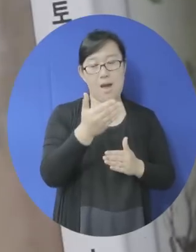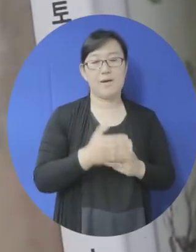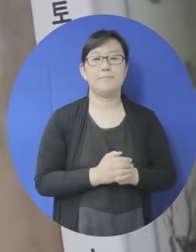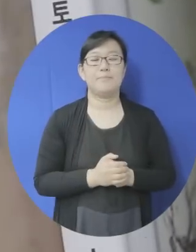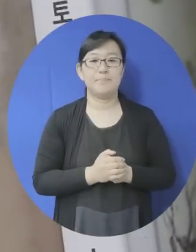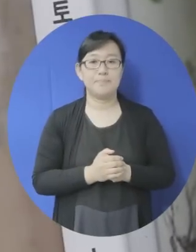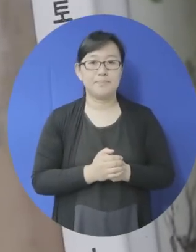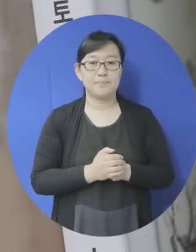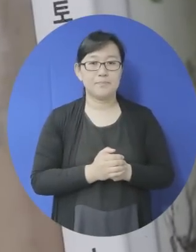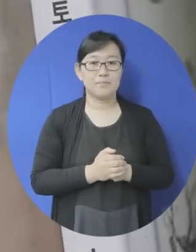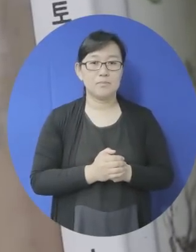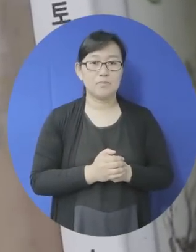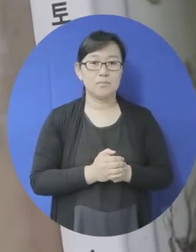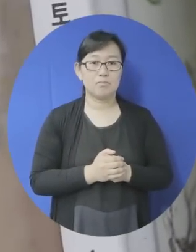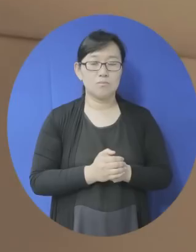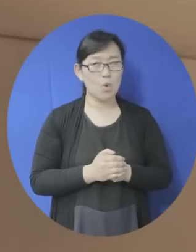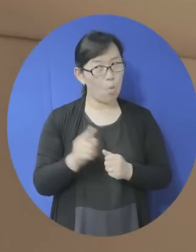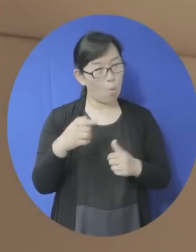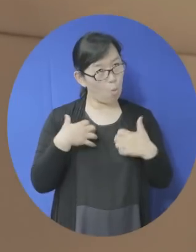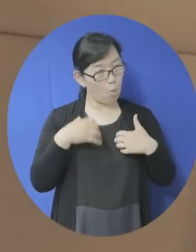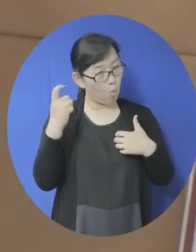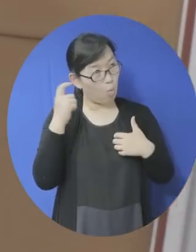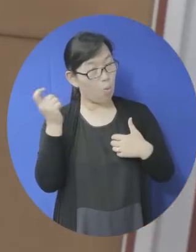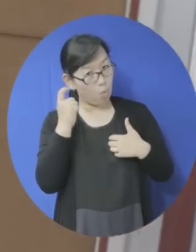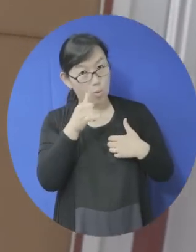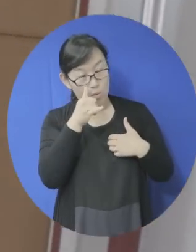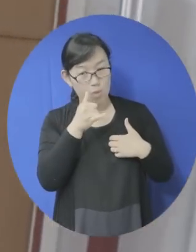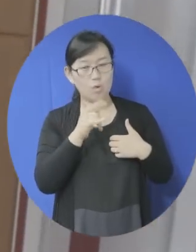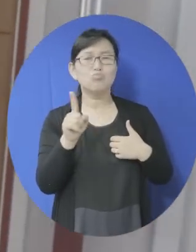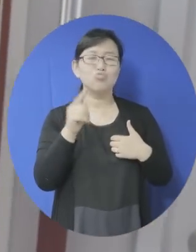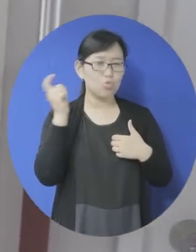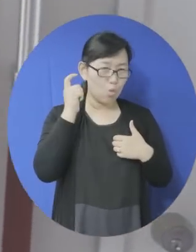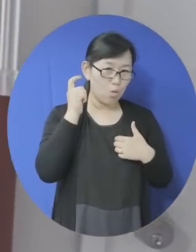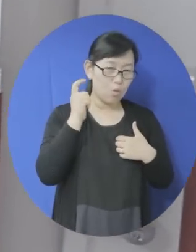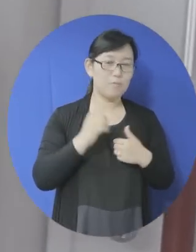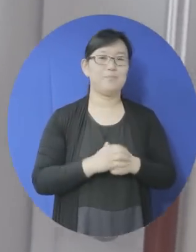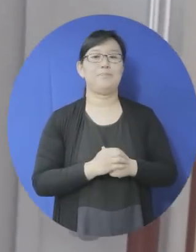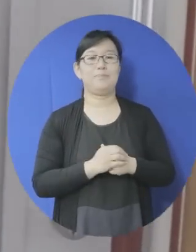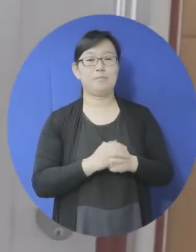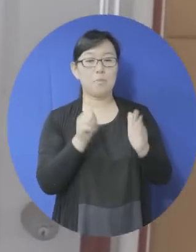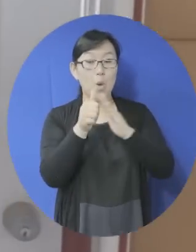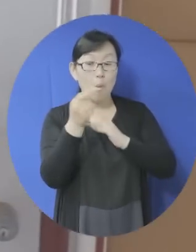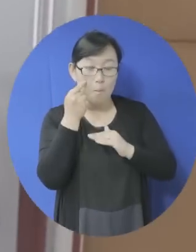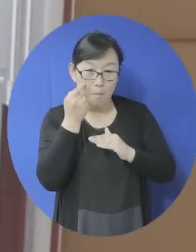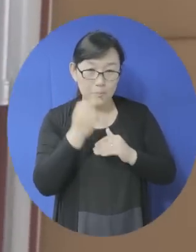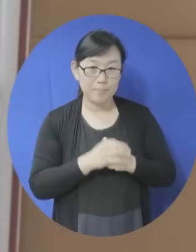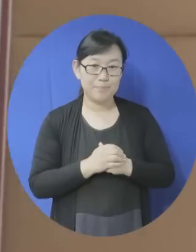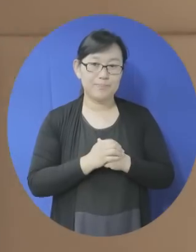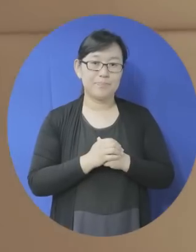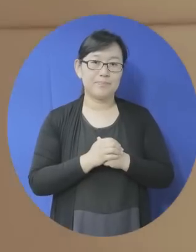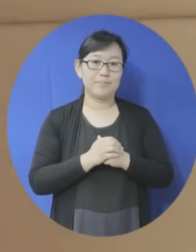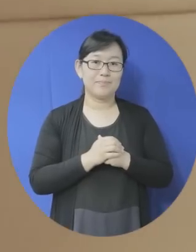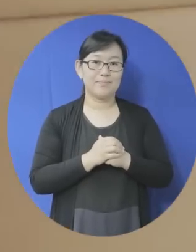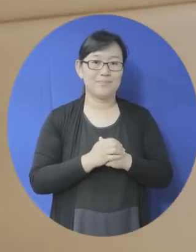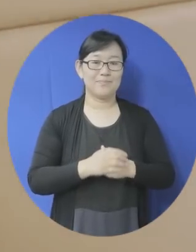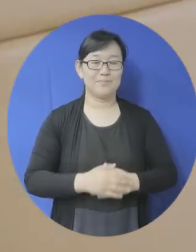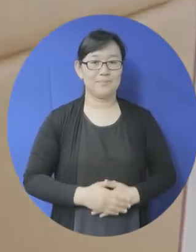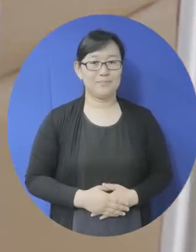받을 수 있는데요. 어디서 흥겨운 소리가 나는데요. 과연 어떤 소리일까요? 한번 들어가 보도록 하겠습니다.